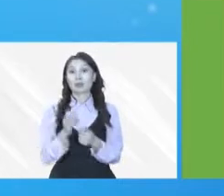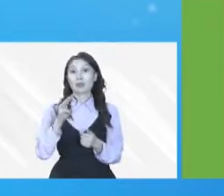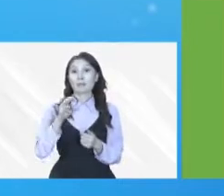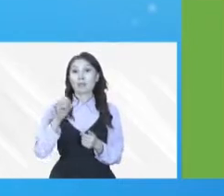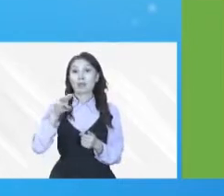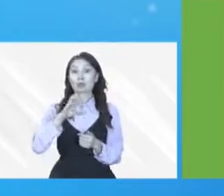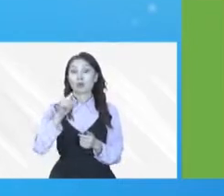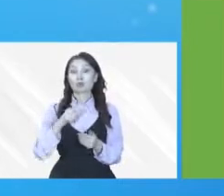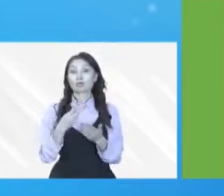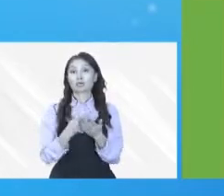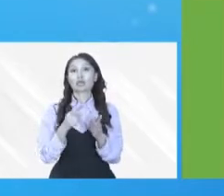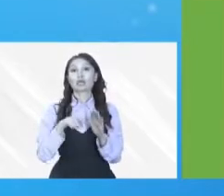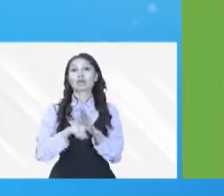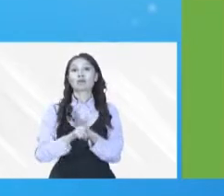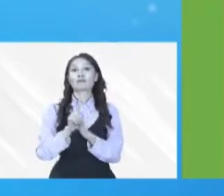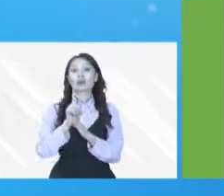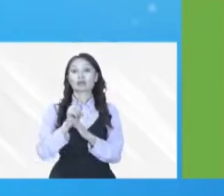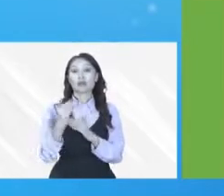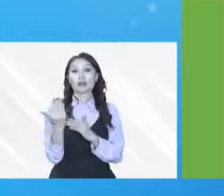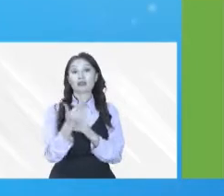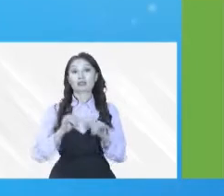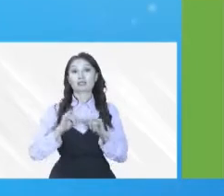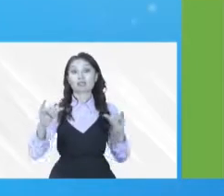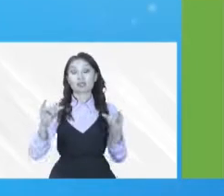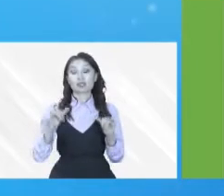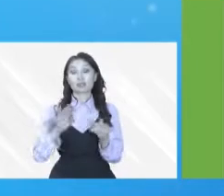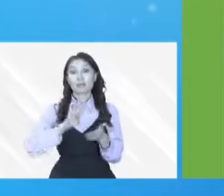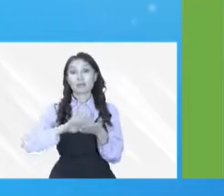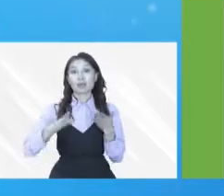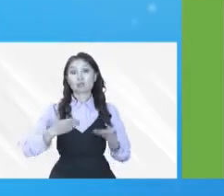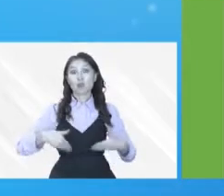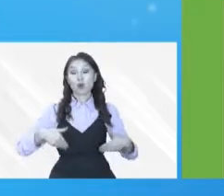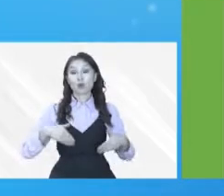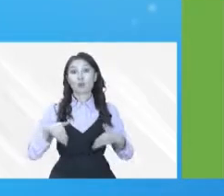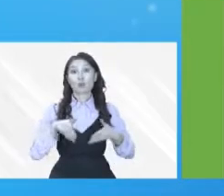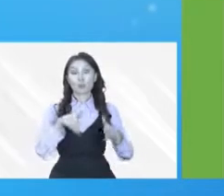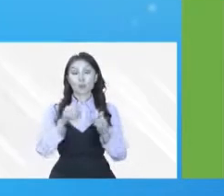митоз лежит в основе их размножение бесполым путем.